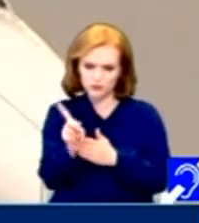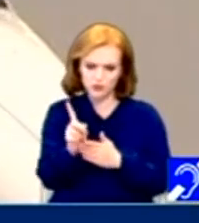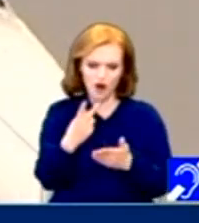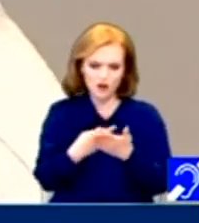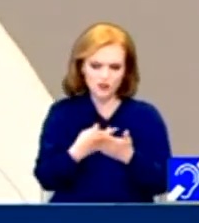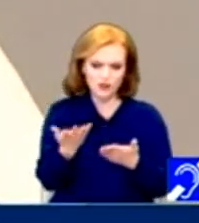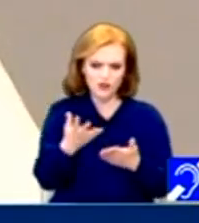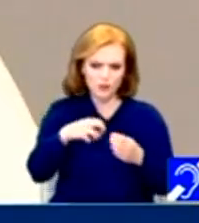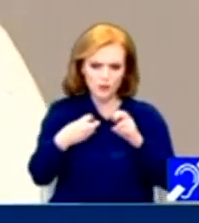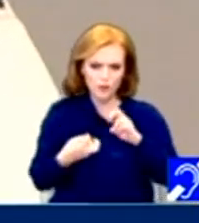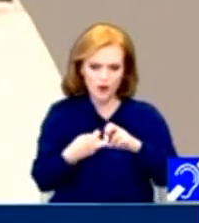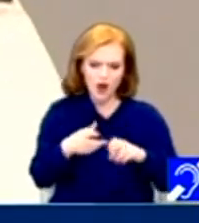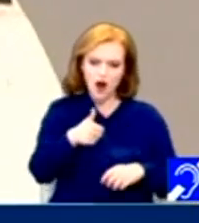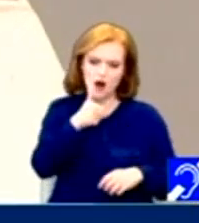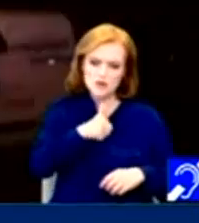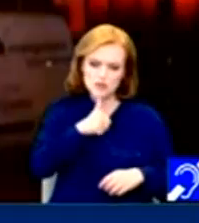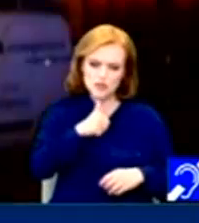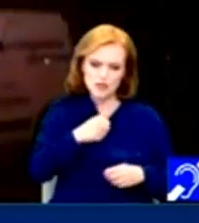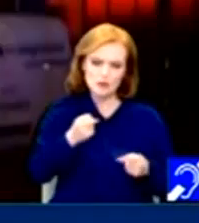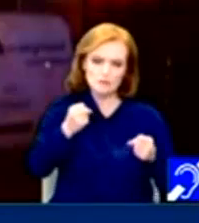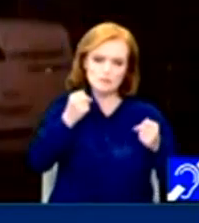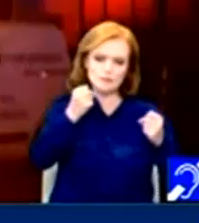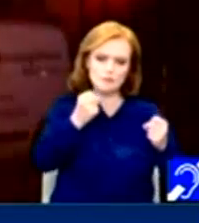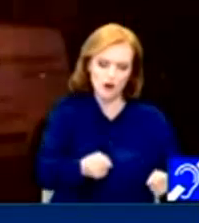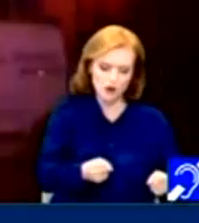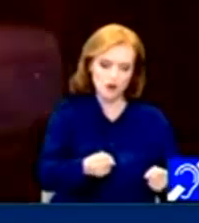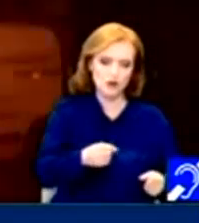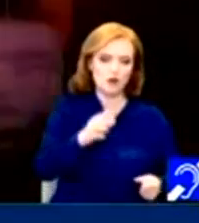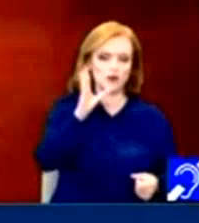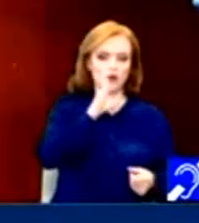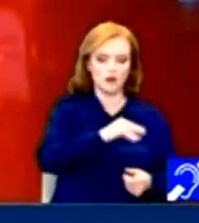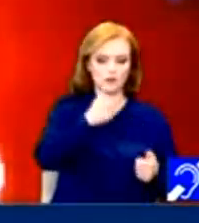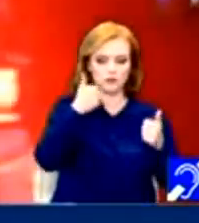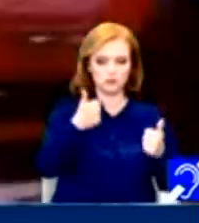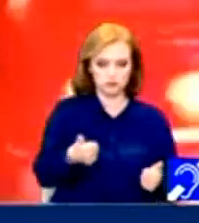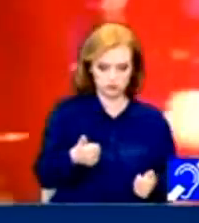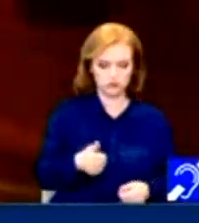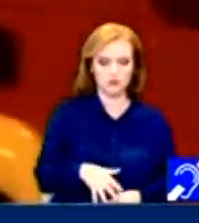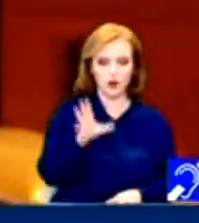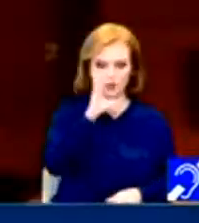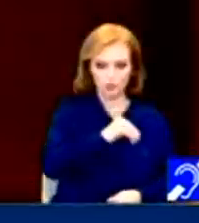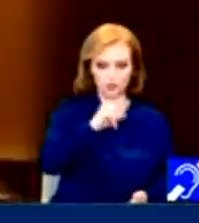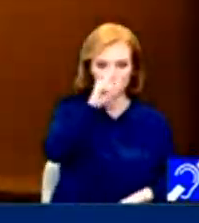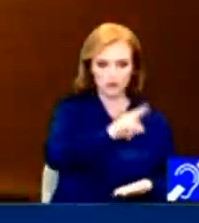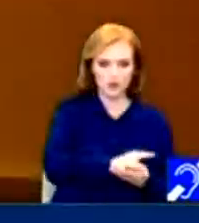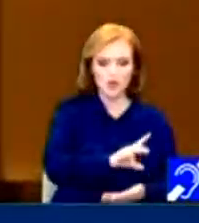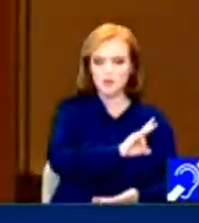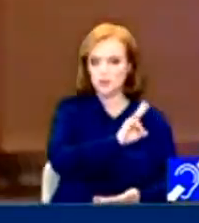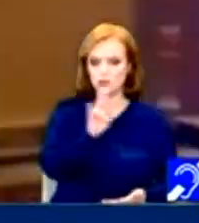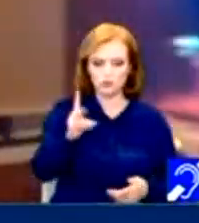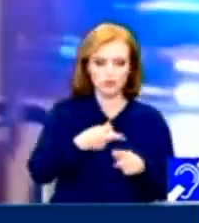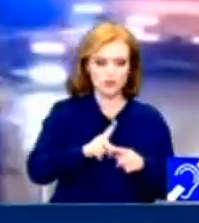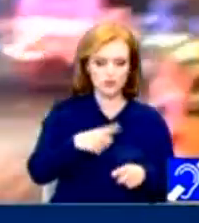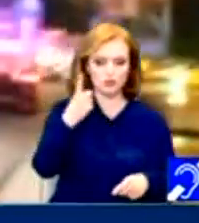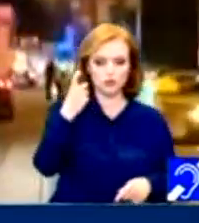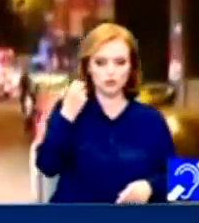aterizare. Au făcut totuși o primă încercare de a pune avionul pe pistă. Apoi au reluat manevra și au reușit să aterizeze. Niciunul dintre cei